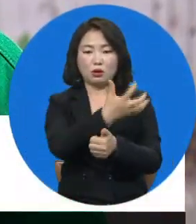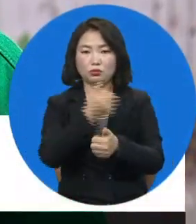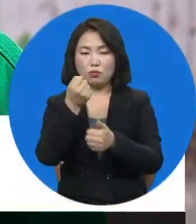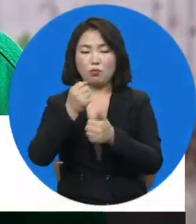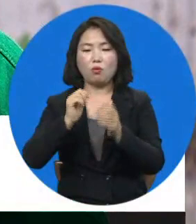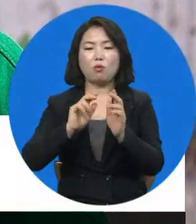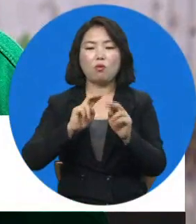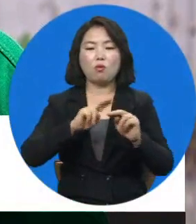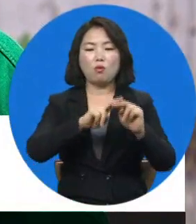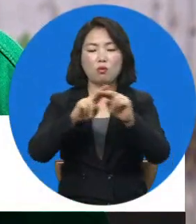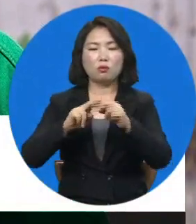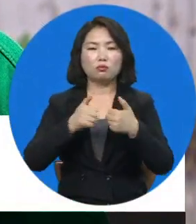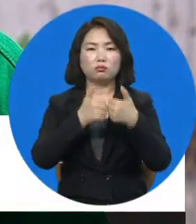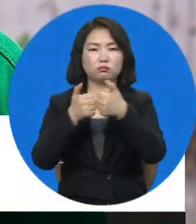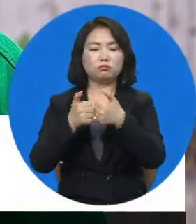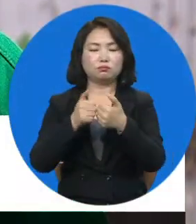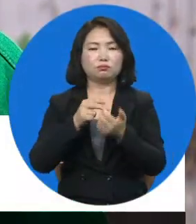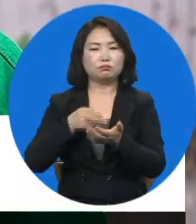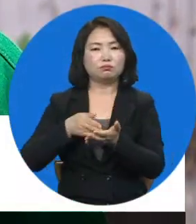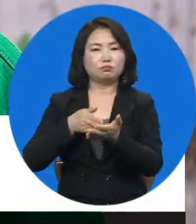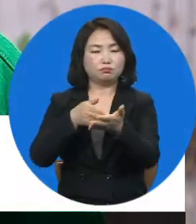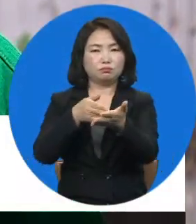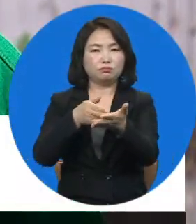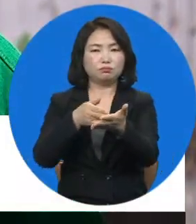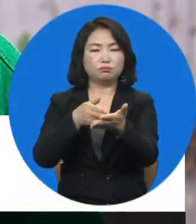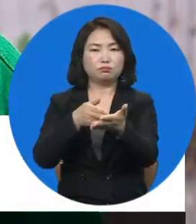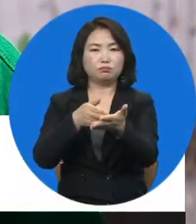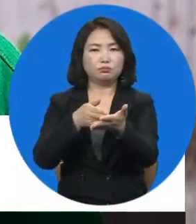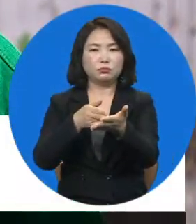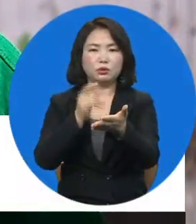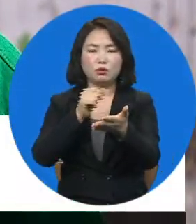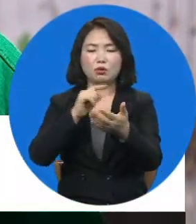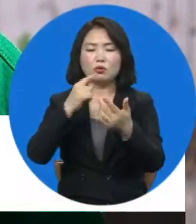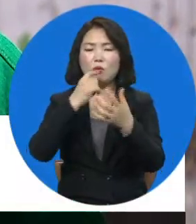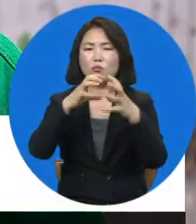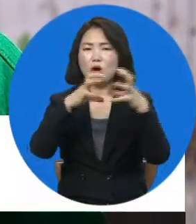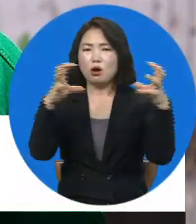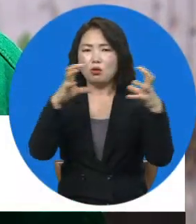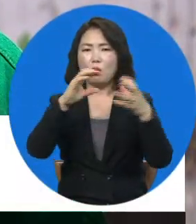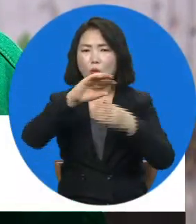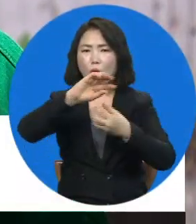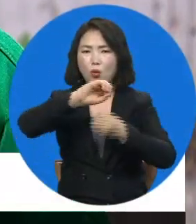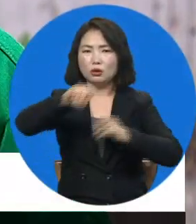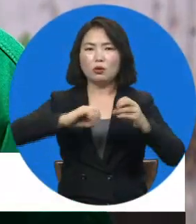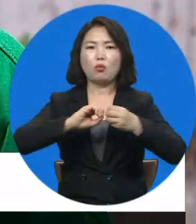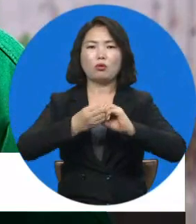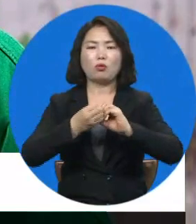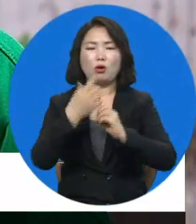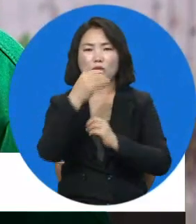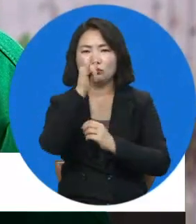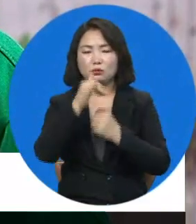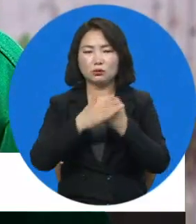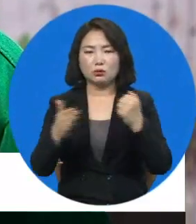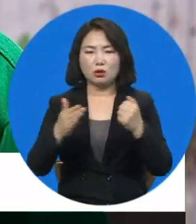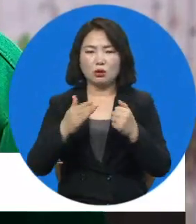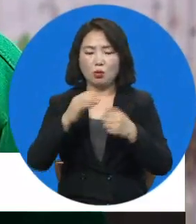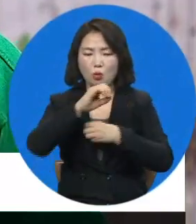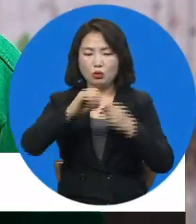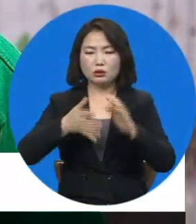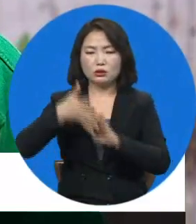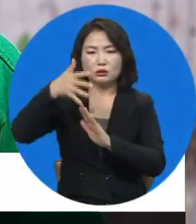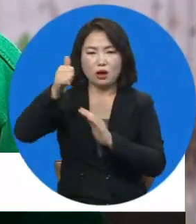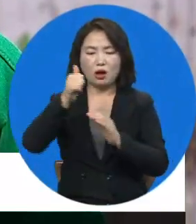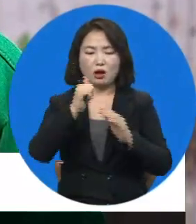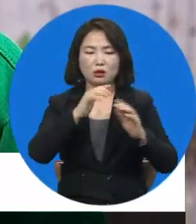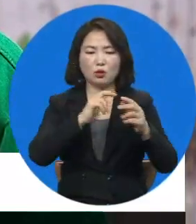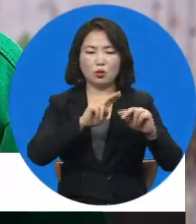타케이 에 주제로 올리는 것은 굉장히 여론을 외과를 수 있고 또 시정의 들러리로 원탁회의를